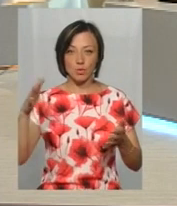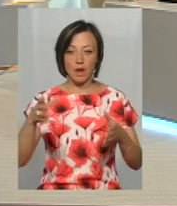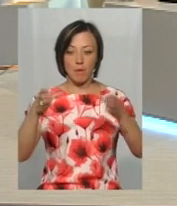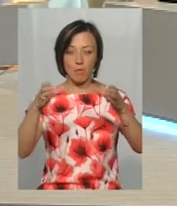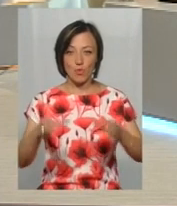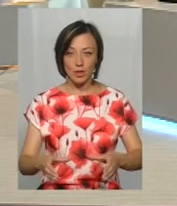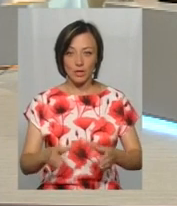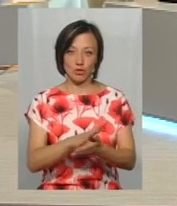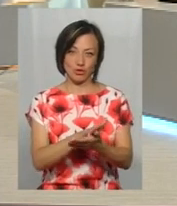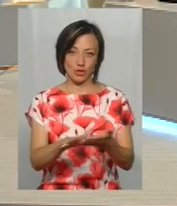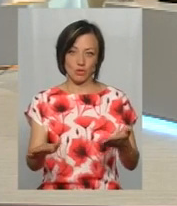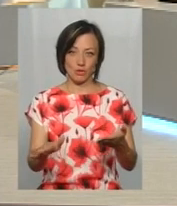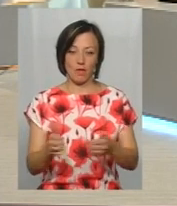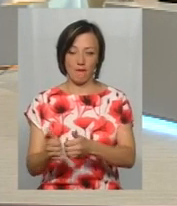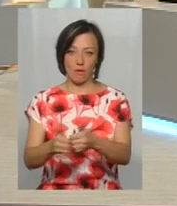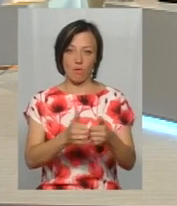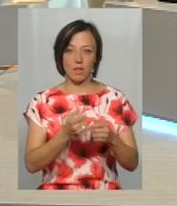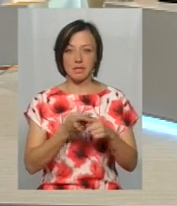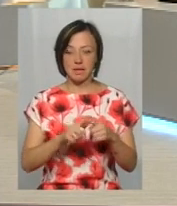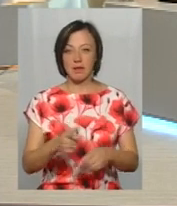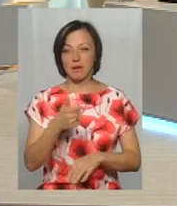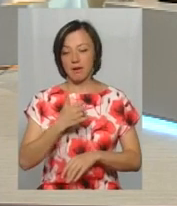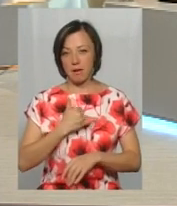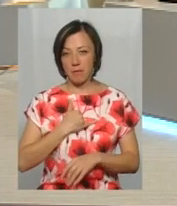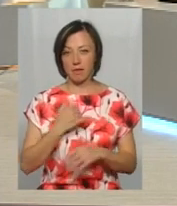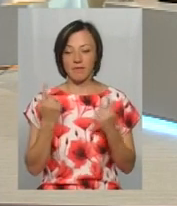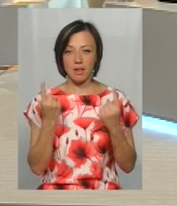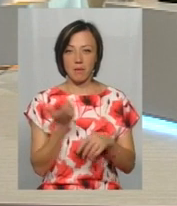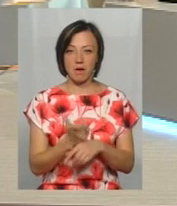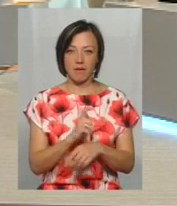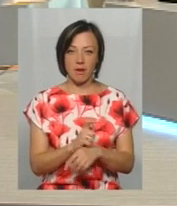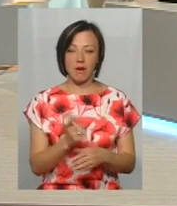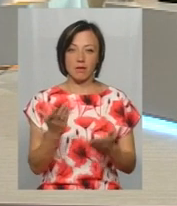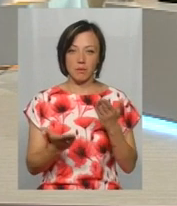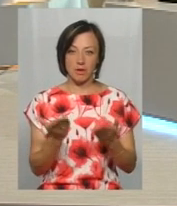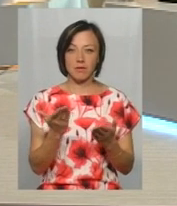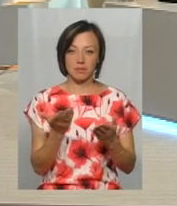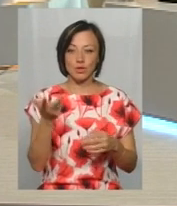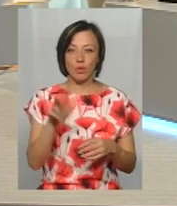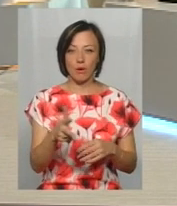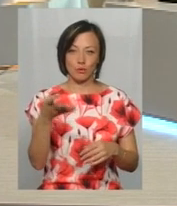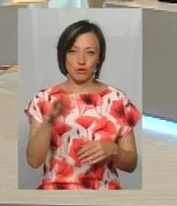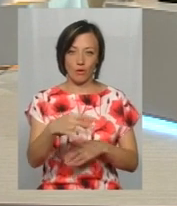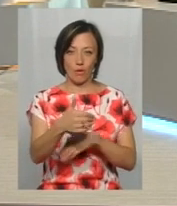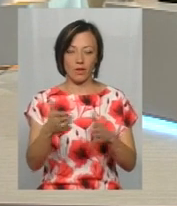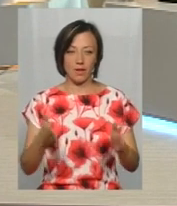бункер і чисто навколо. Оце для мене дуже велика перевага, яка, мабуть, що вартує 3 або 4.